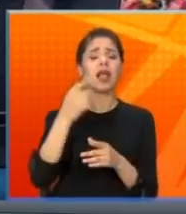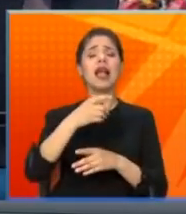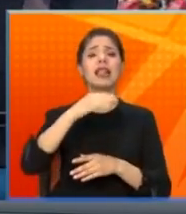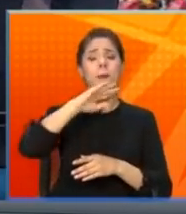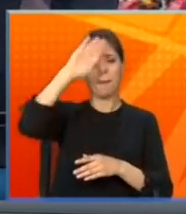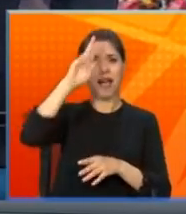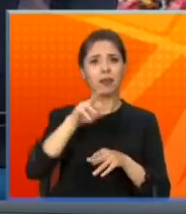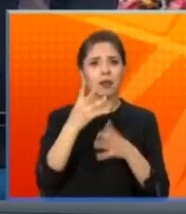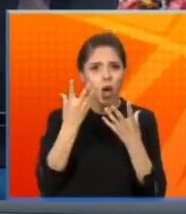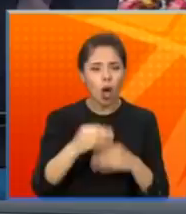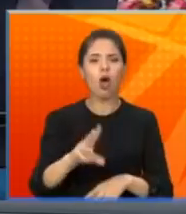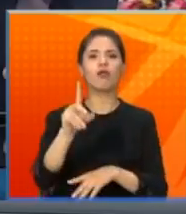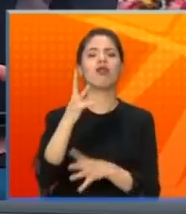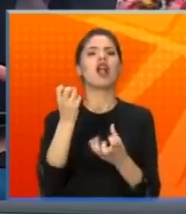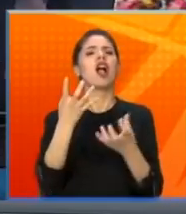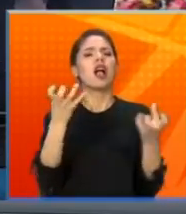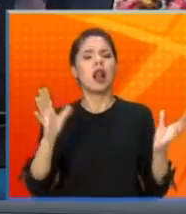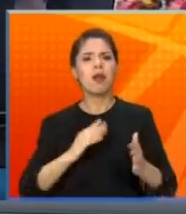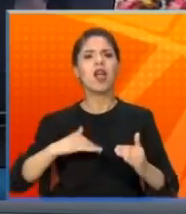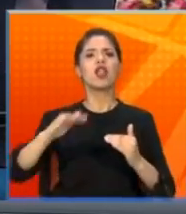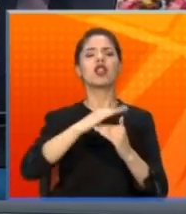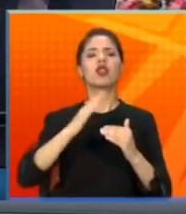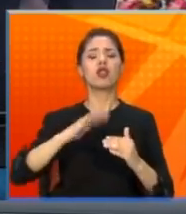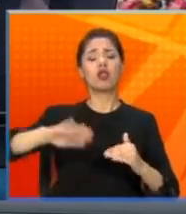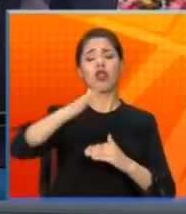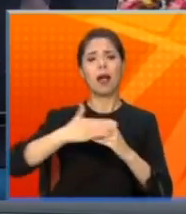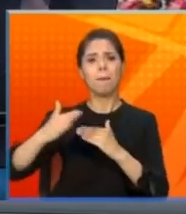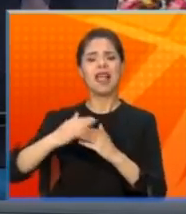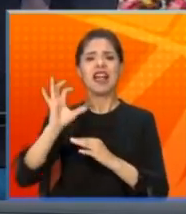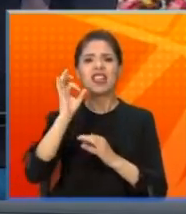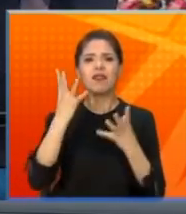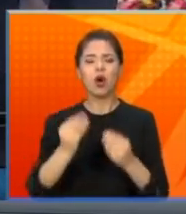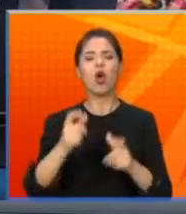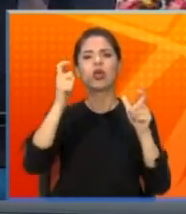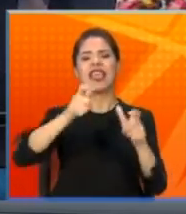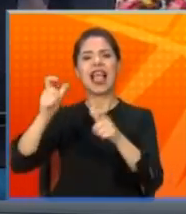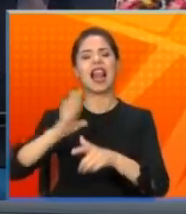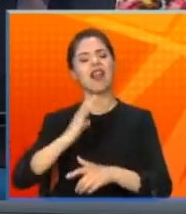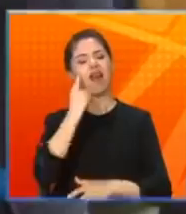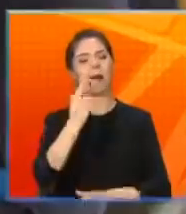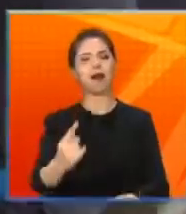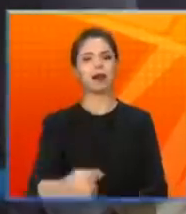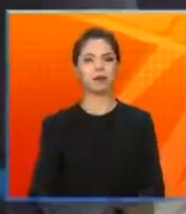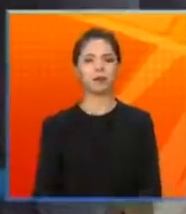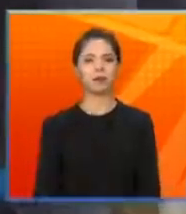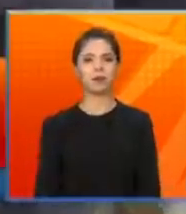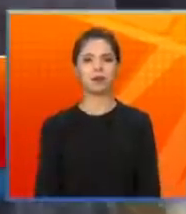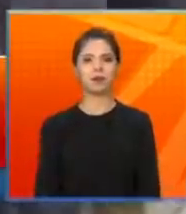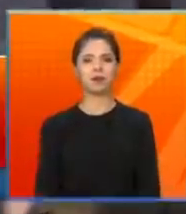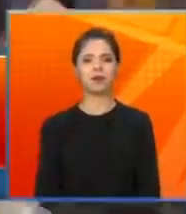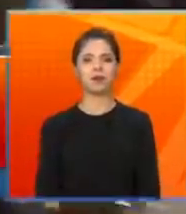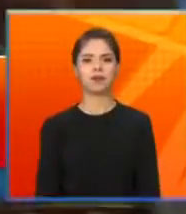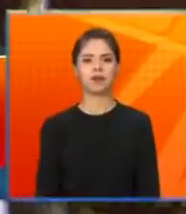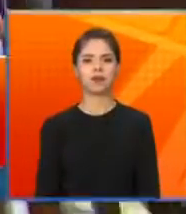olmasa da yine hatrı sayılır kalabalıklar mesafenin zaman zaman sıfıra indi ortamlarda buluştu Herkese